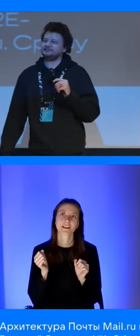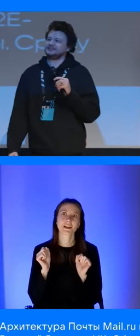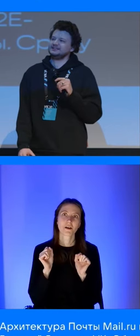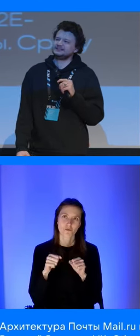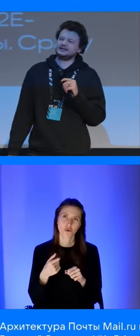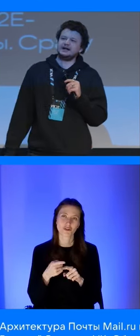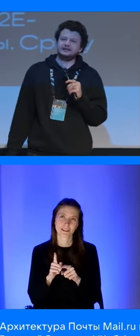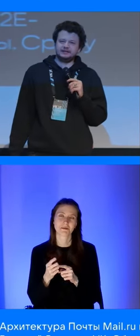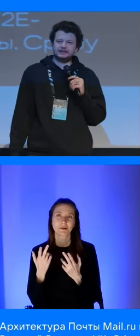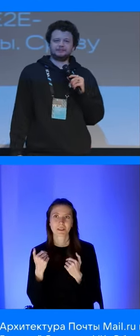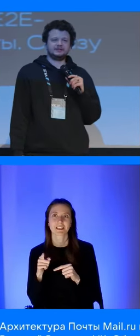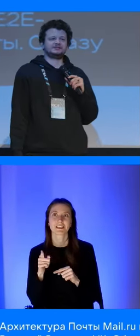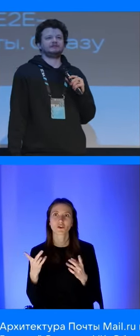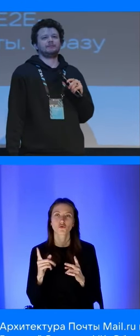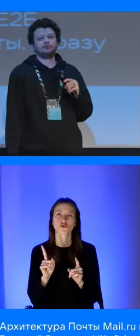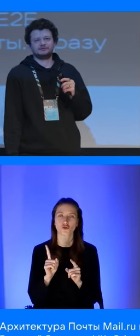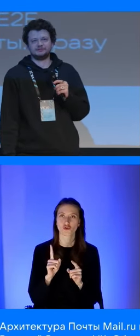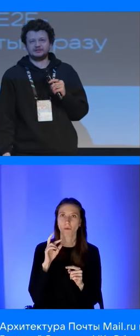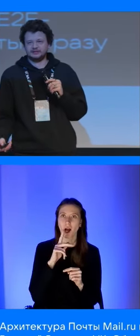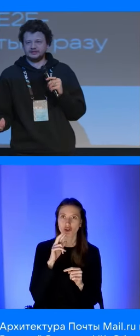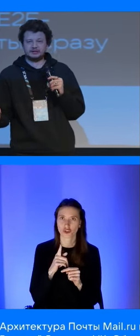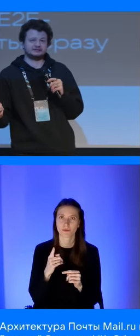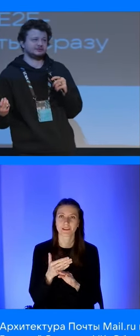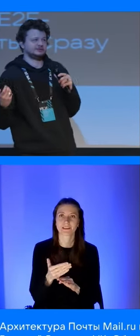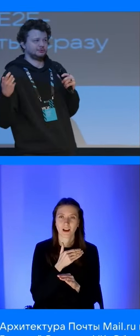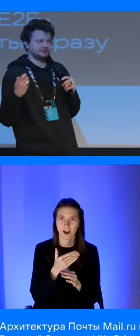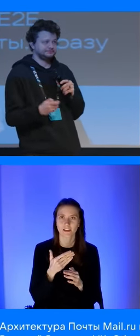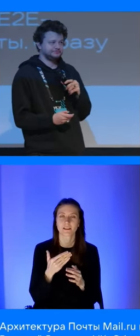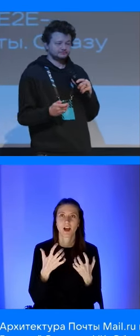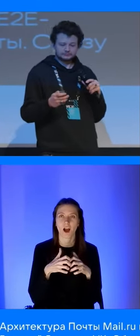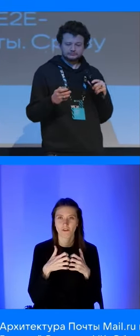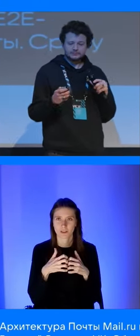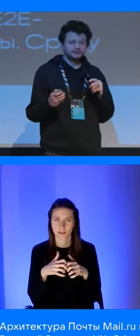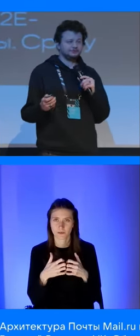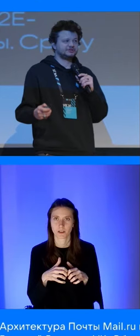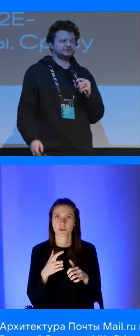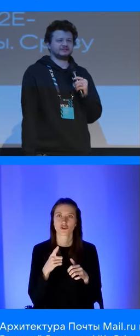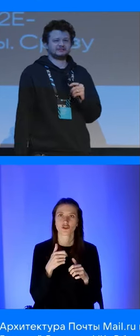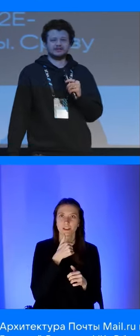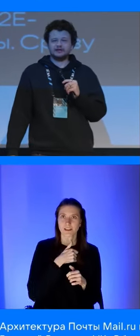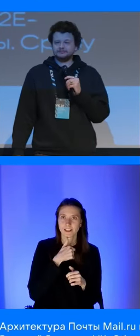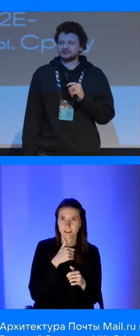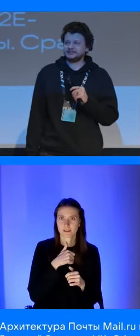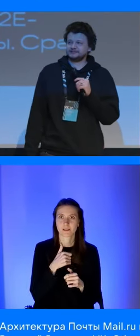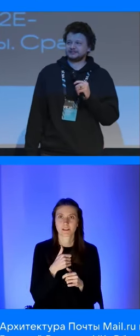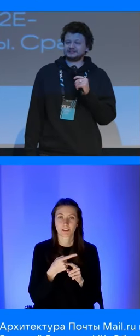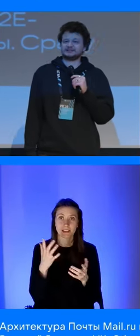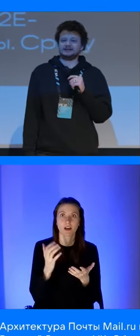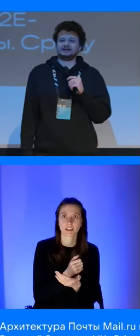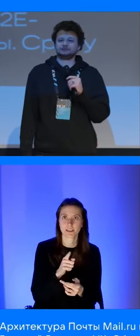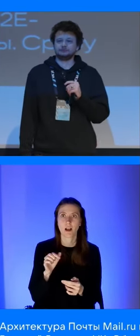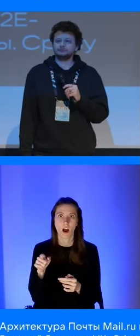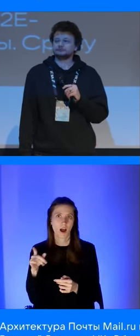ловили автотесты, а не приносили вам пользователей от саппорта. Поэтому пишите автотесты. Пишите